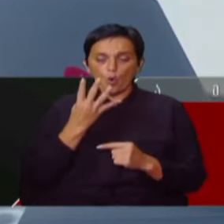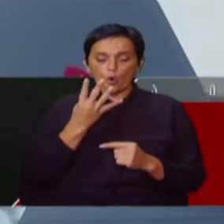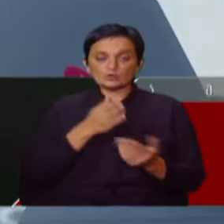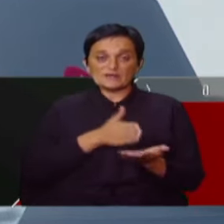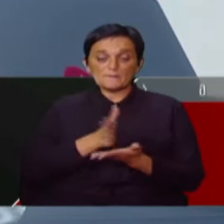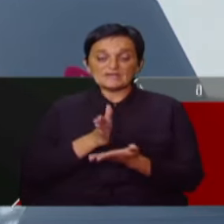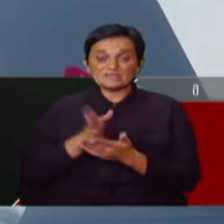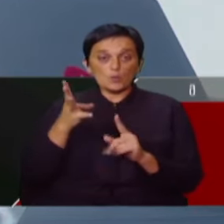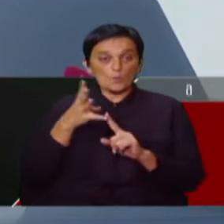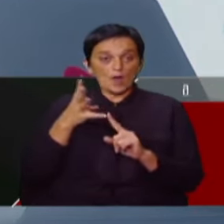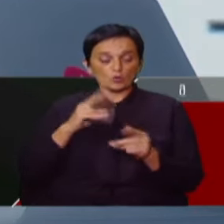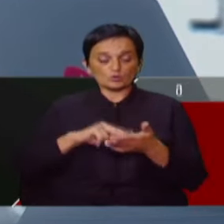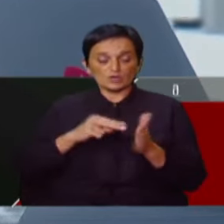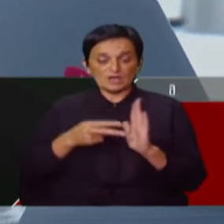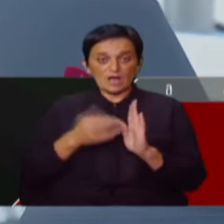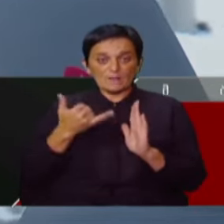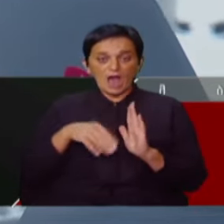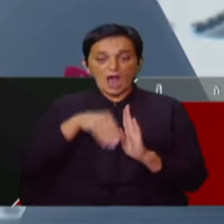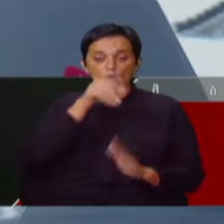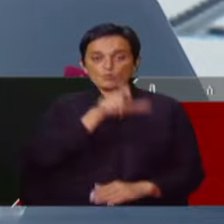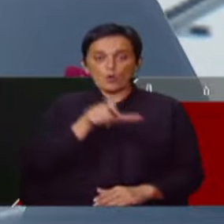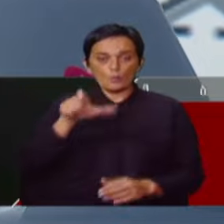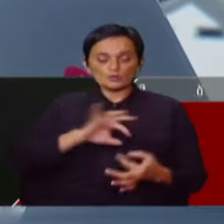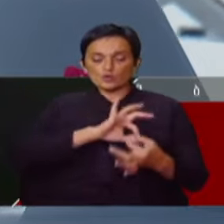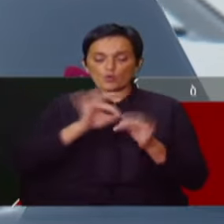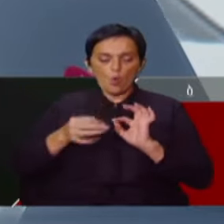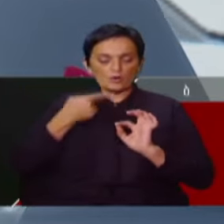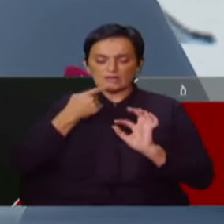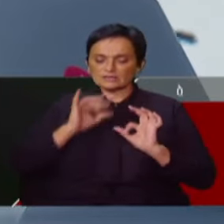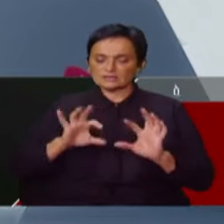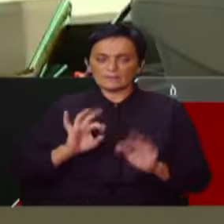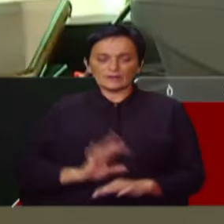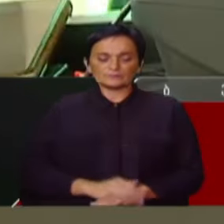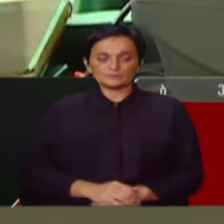მიზანი, თუმცა მეოთხე გეგმა ამ ეტაპზე ამომრჩევლებისთვის არ კონკრეტდება.